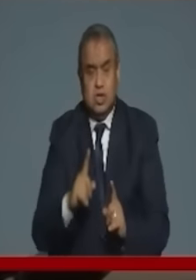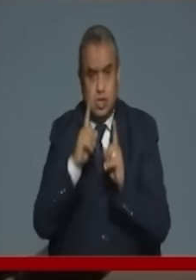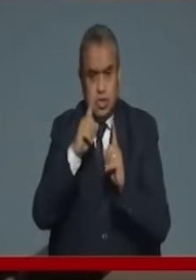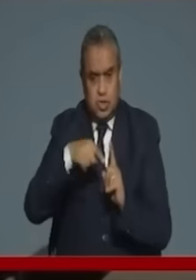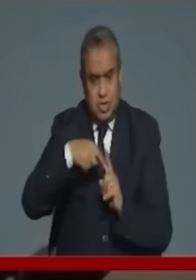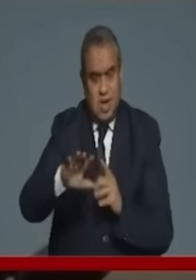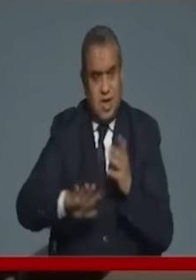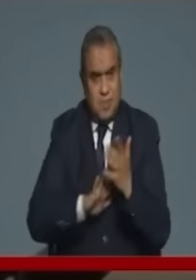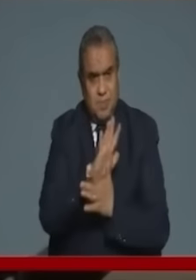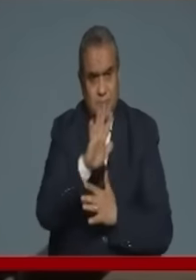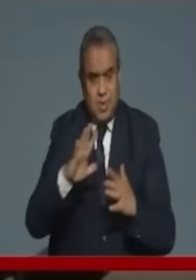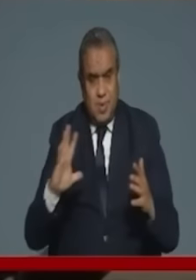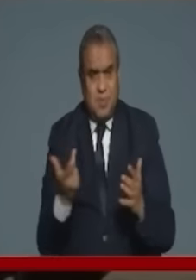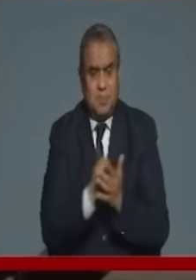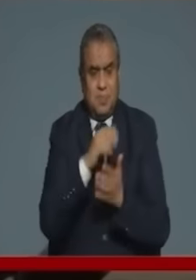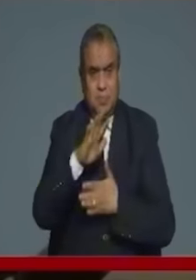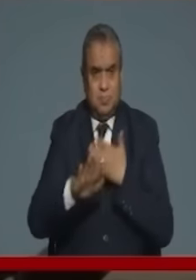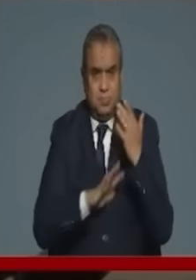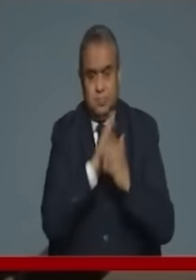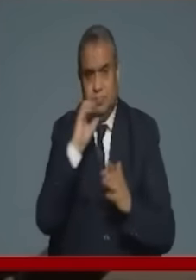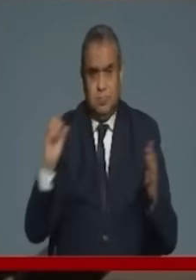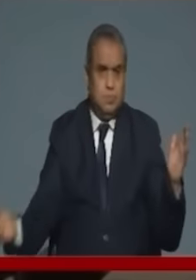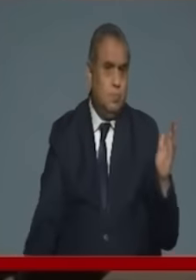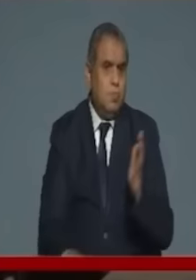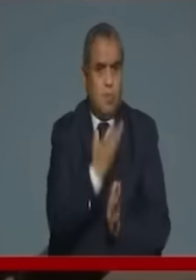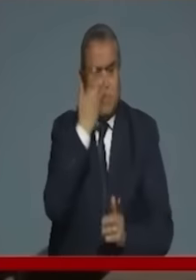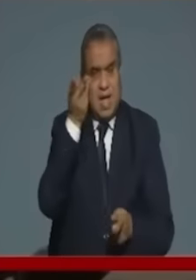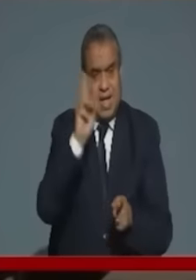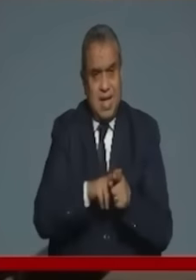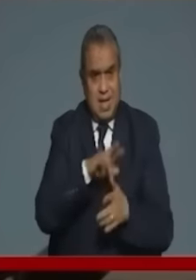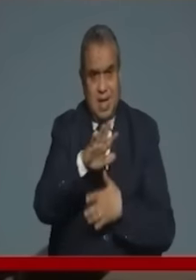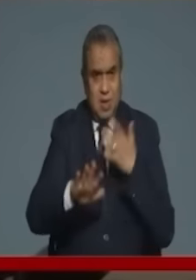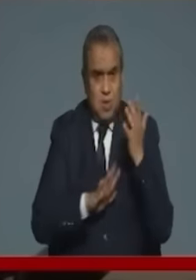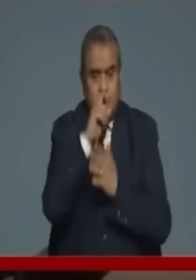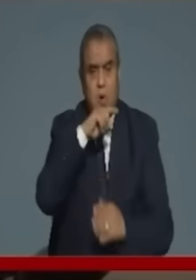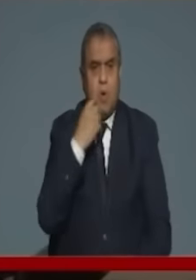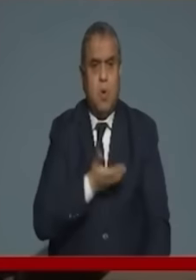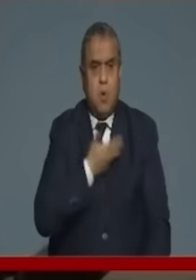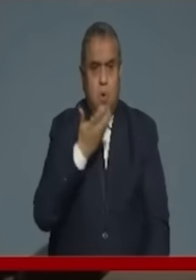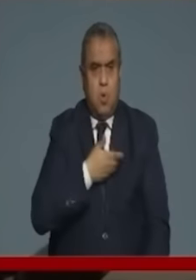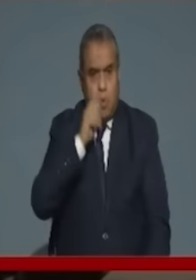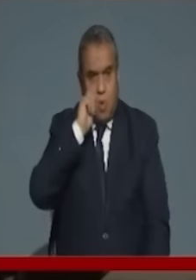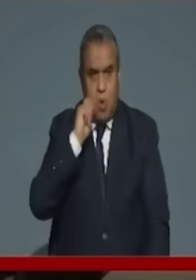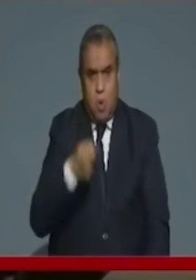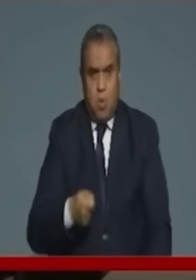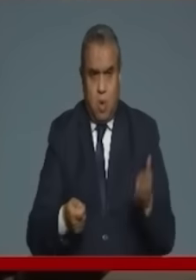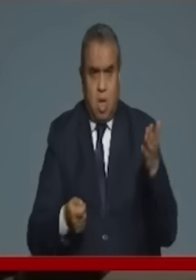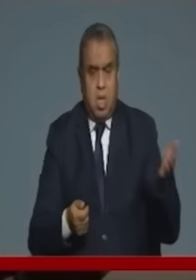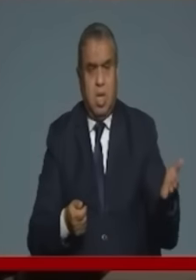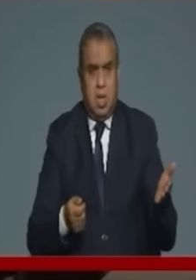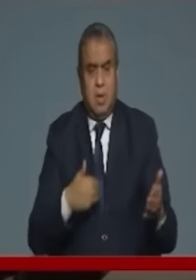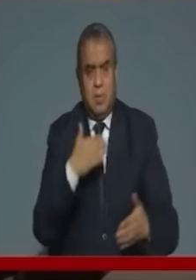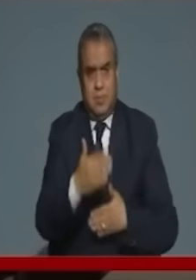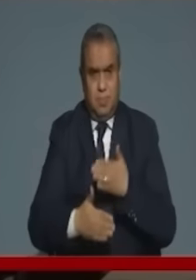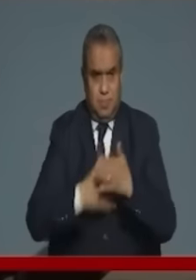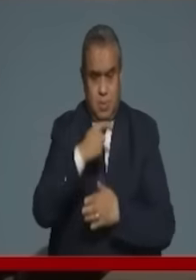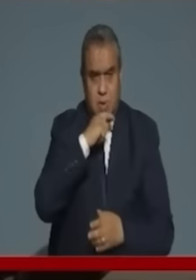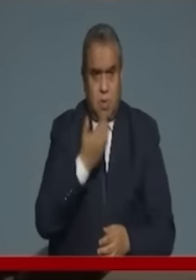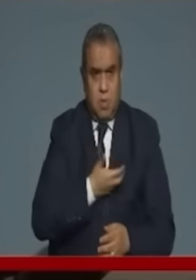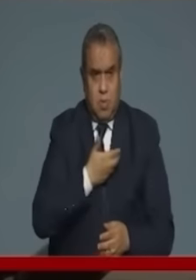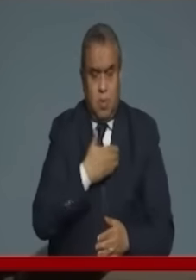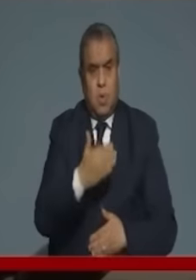دي هتعدي ونكمل. جت ازمه الازمه الروسيه، وبعدين واحنا في الازمه الروسيه جت